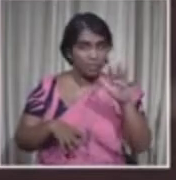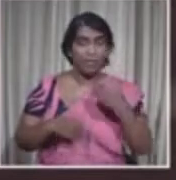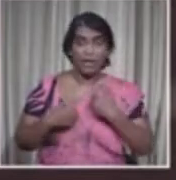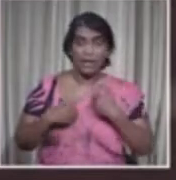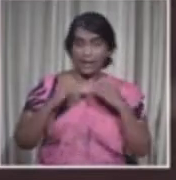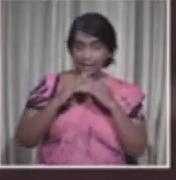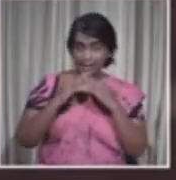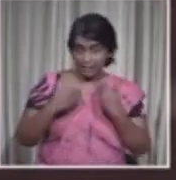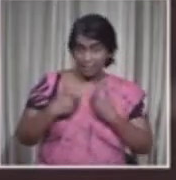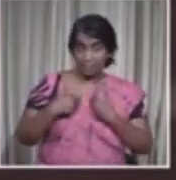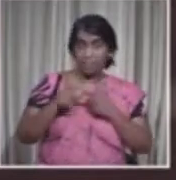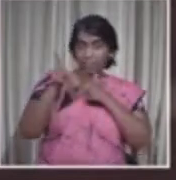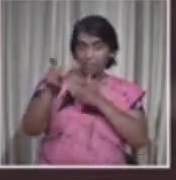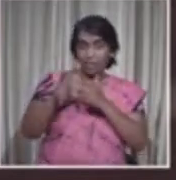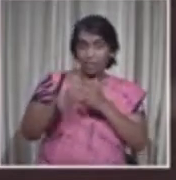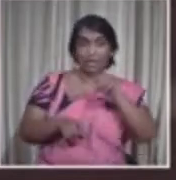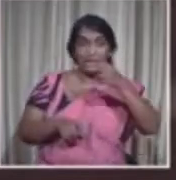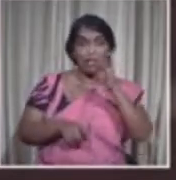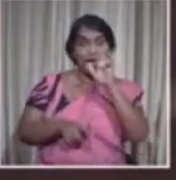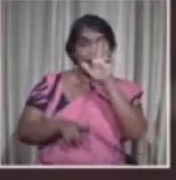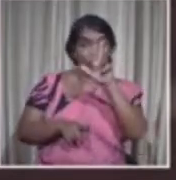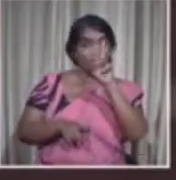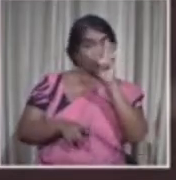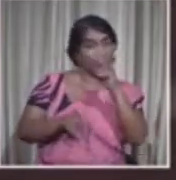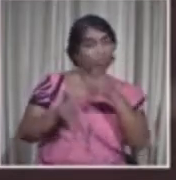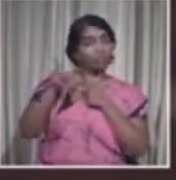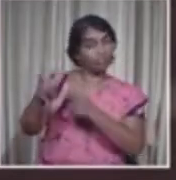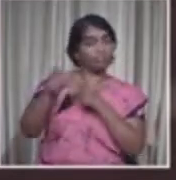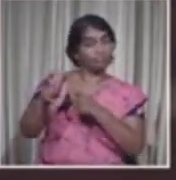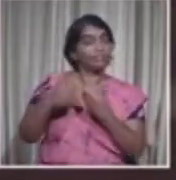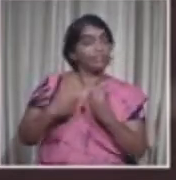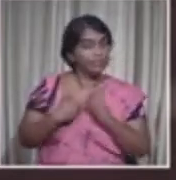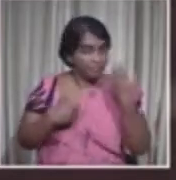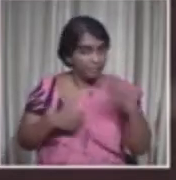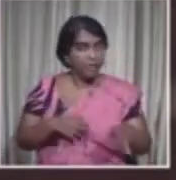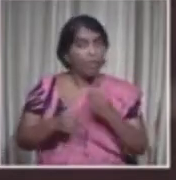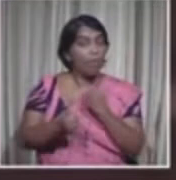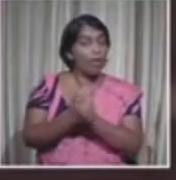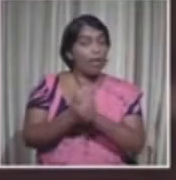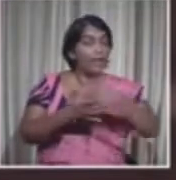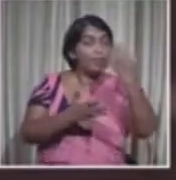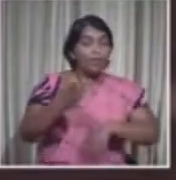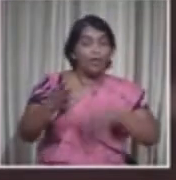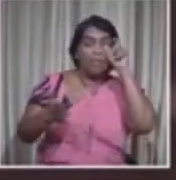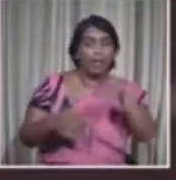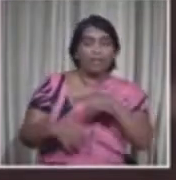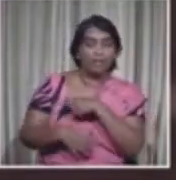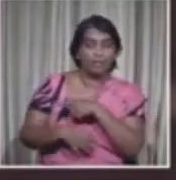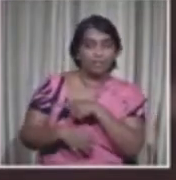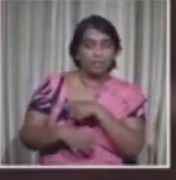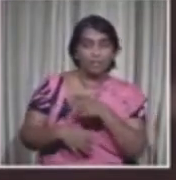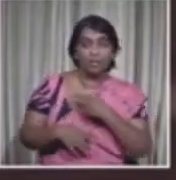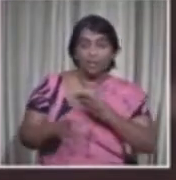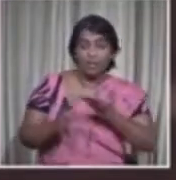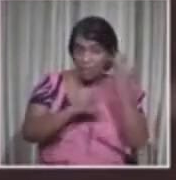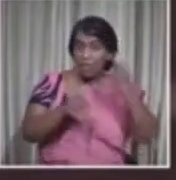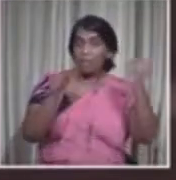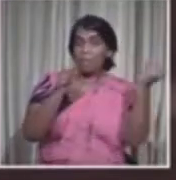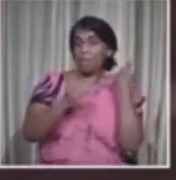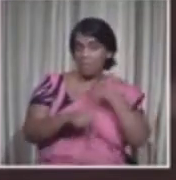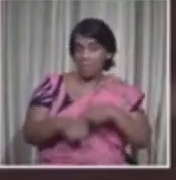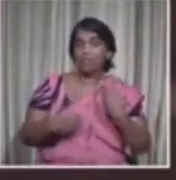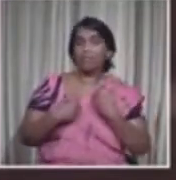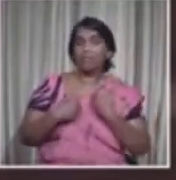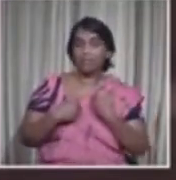නිවසට වෙඩි උන්න 293කින් වෙඩි තිබ්බා. ගිහලා පොලිස් වාර්තා නම් බලන්න. මාව එදා ඝාතනය කරන්න ආවේ.